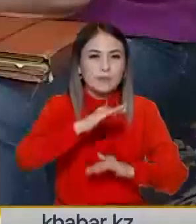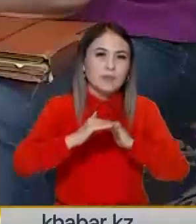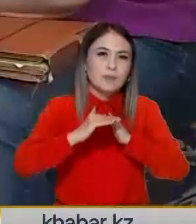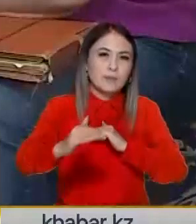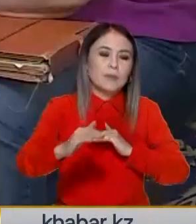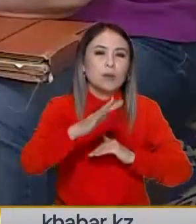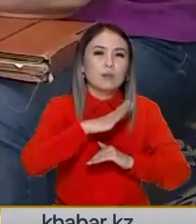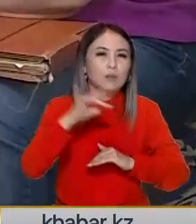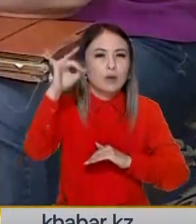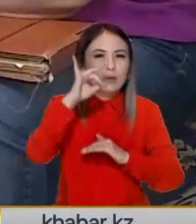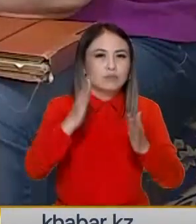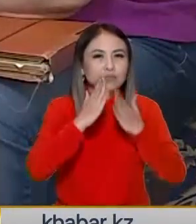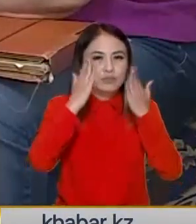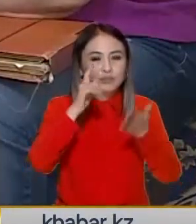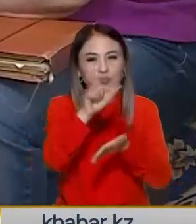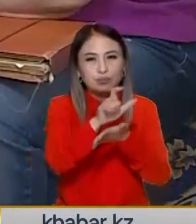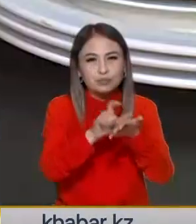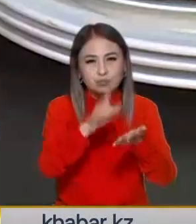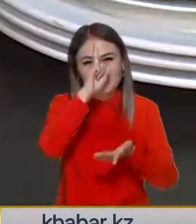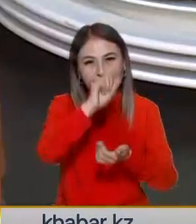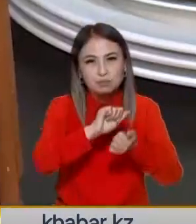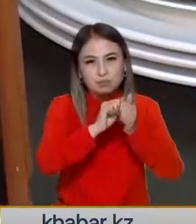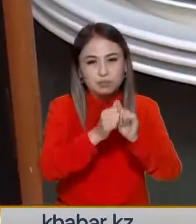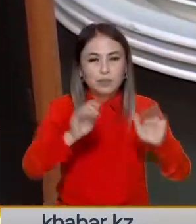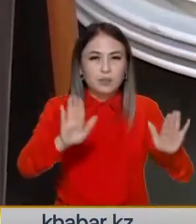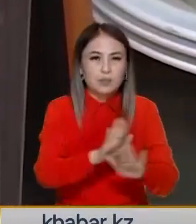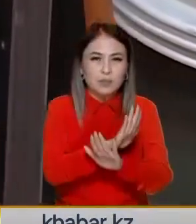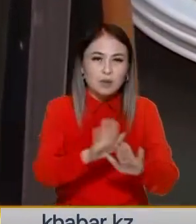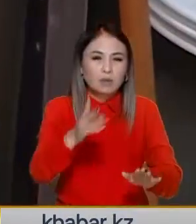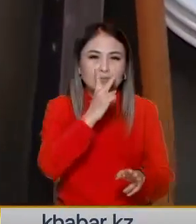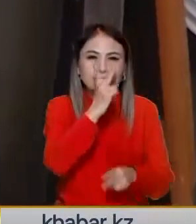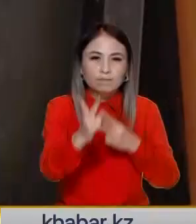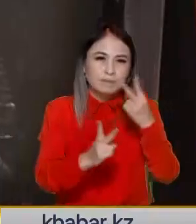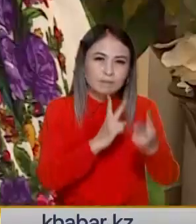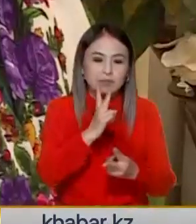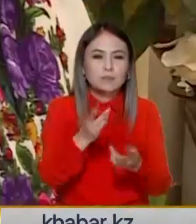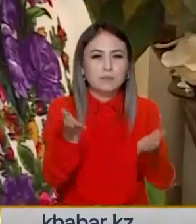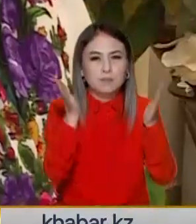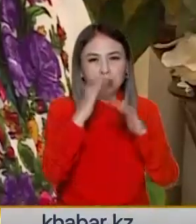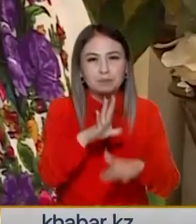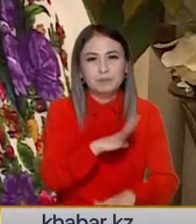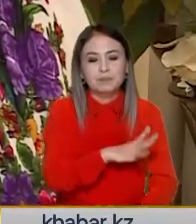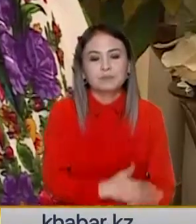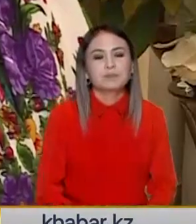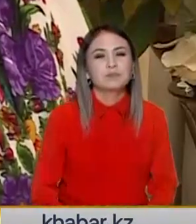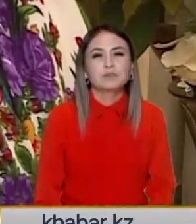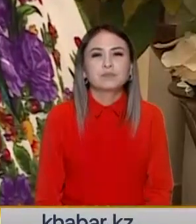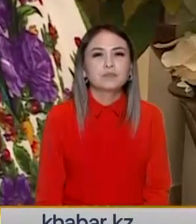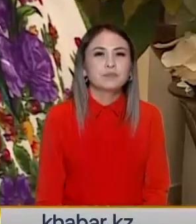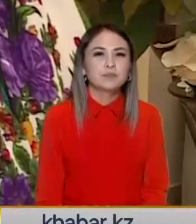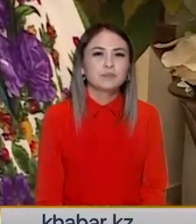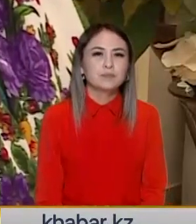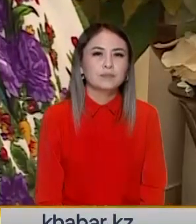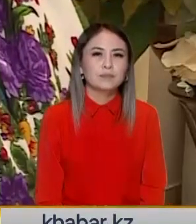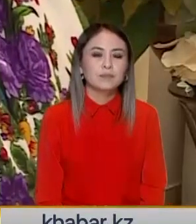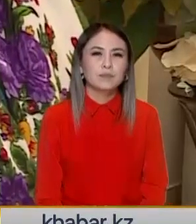жыр дастандарды жаттап өскен. Құйма құлақ жыршы ақындардың көзін көріп батасын алған. Ну, ауылға ба, Жәкібай